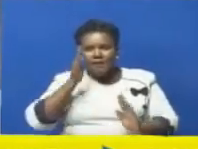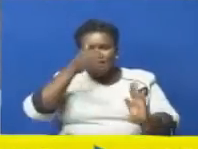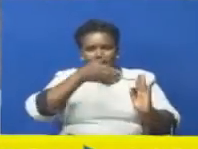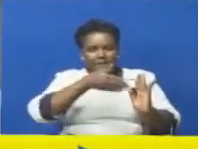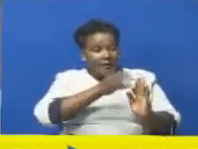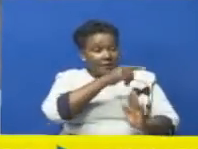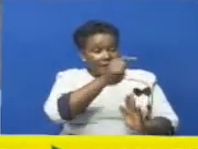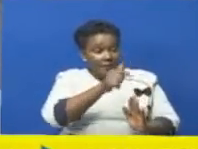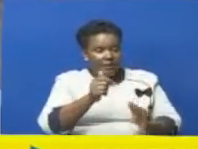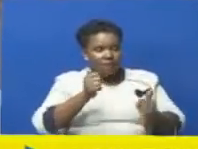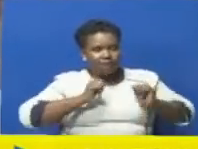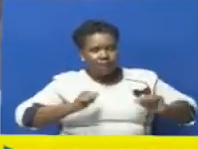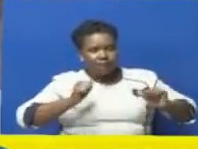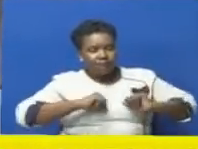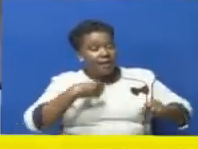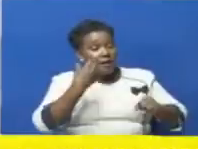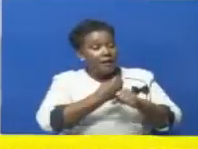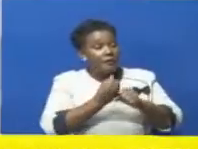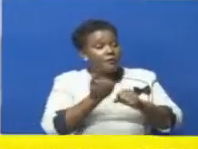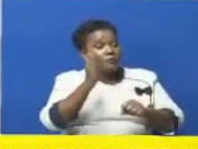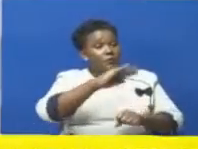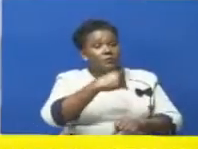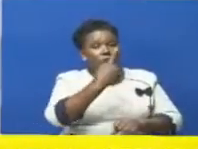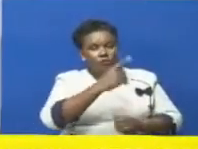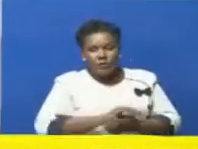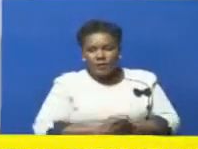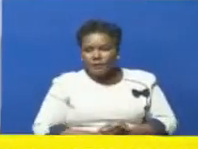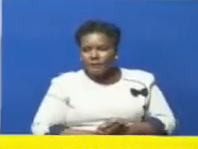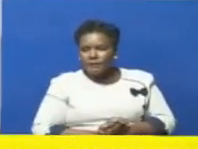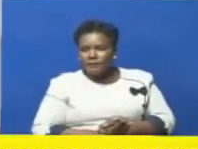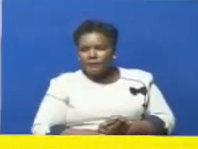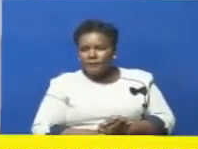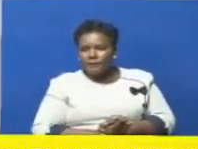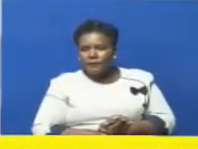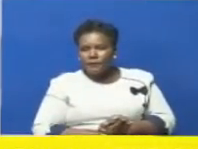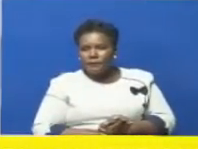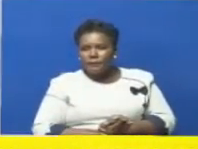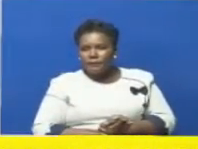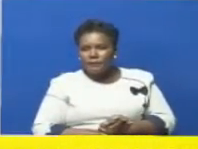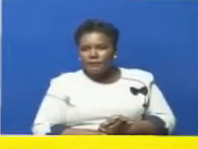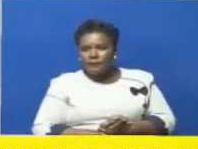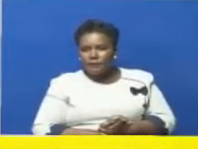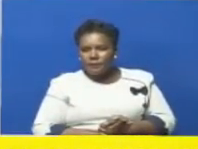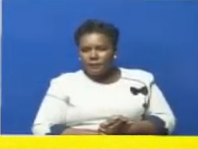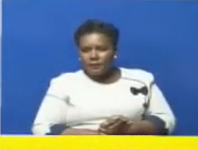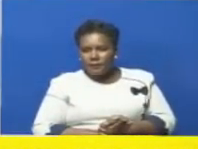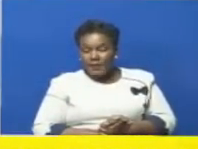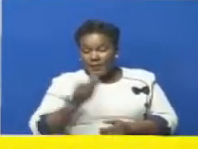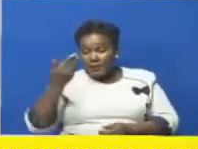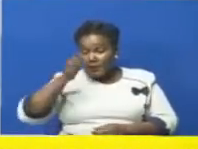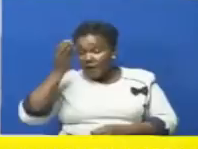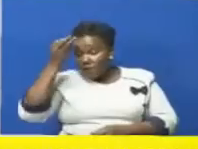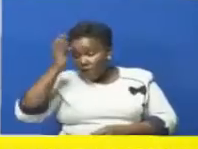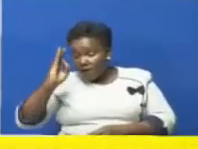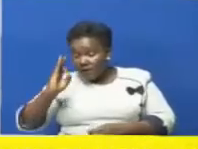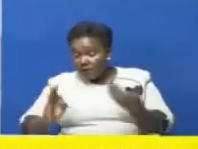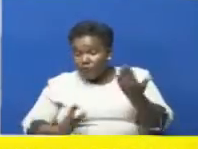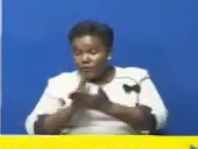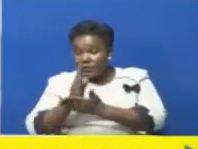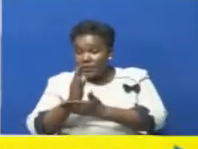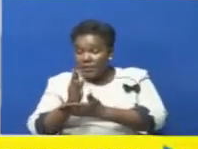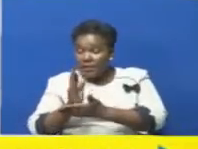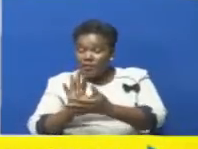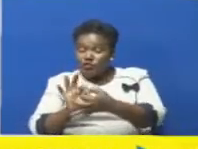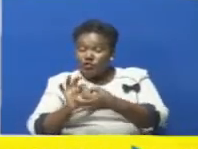ziara ya kikazi ya siku moja. Kumekuwa na miradi ambayo serikali ya Ufaransa kupitia shirika lao la